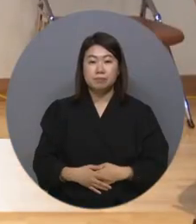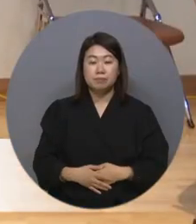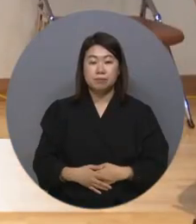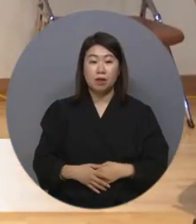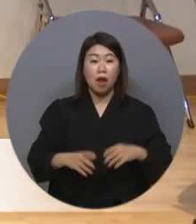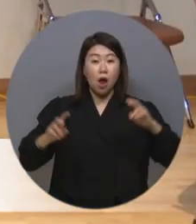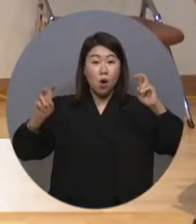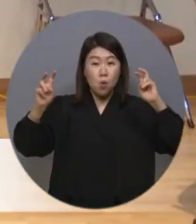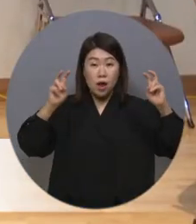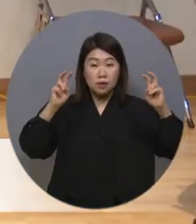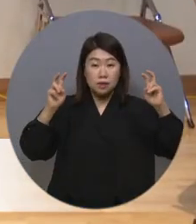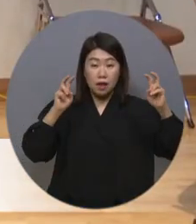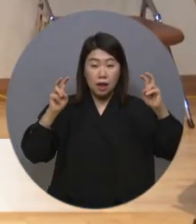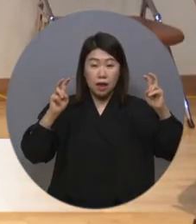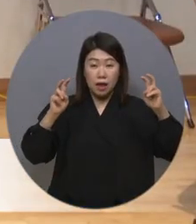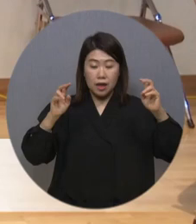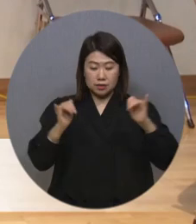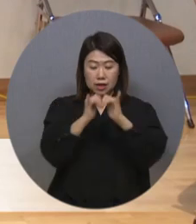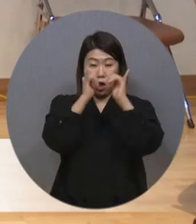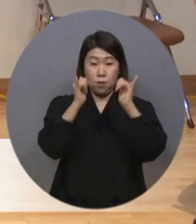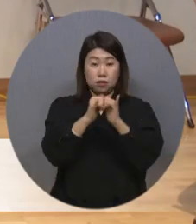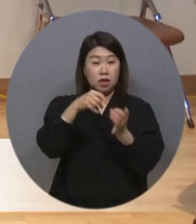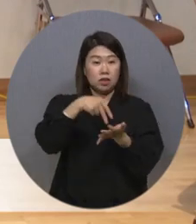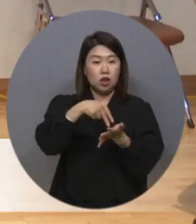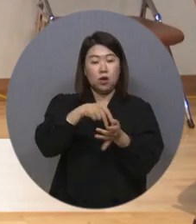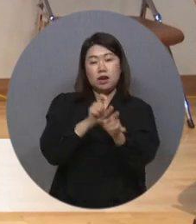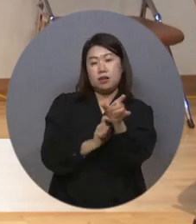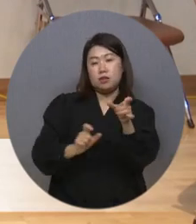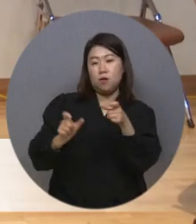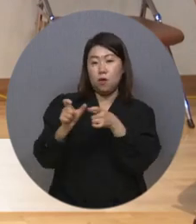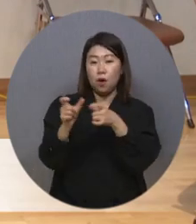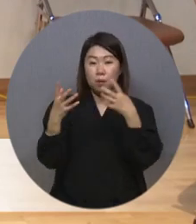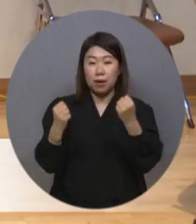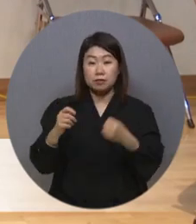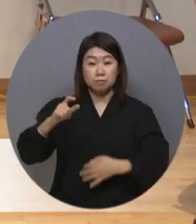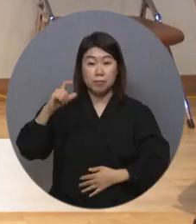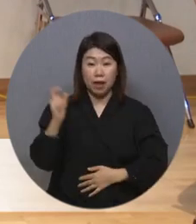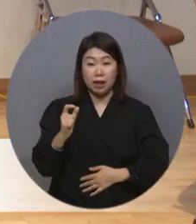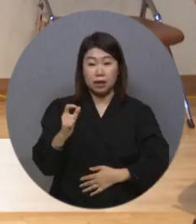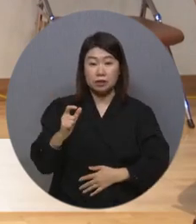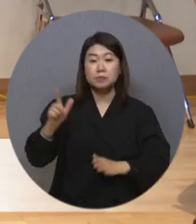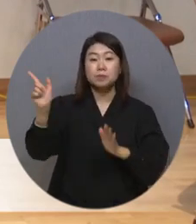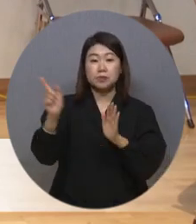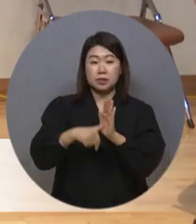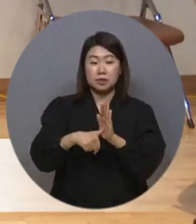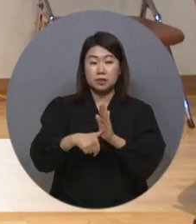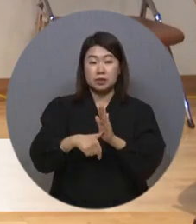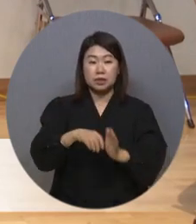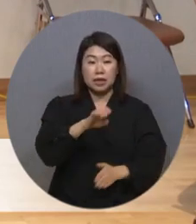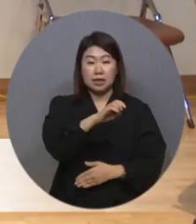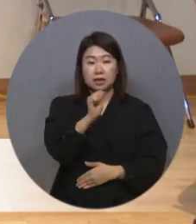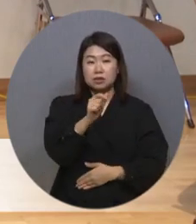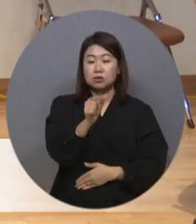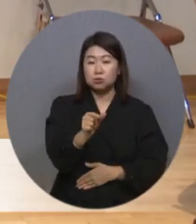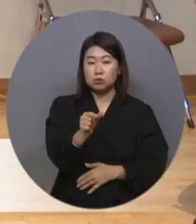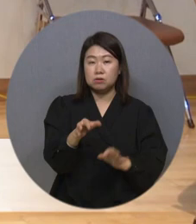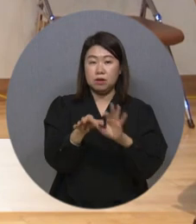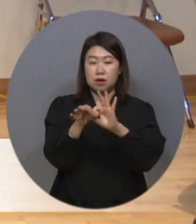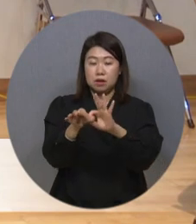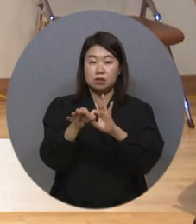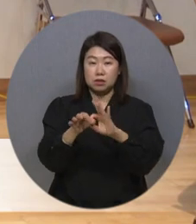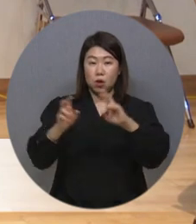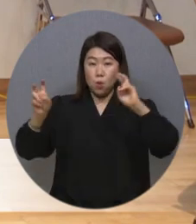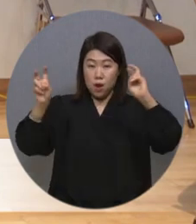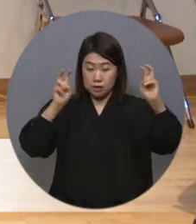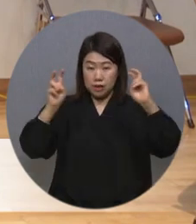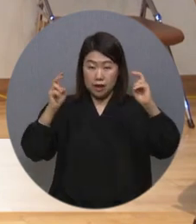기업의 사회적 역할이 더욱더 많이 강조되고 있는 시기인 것 같습니다. 특별히 ESG와 관련돼서